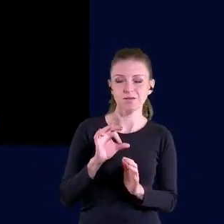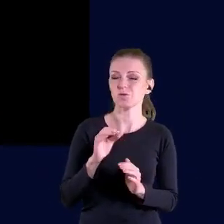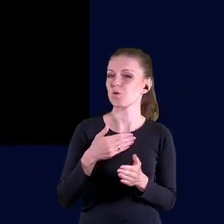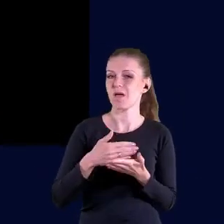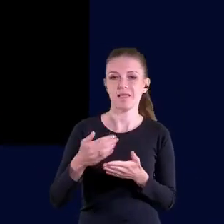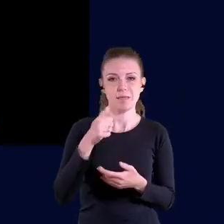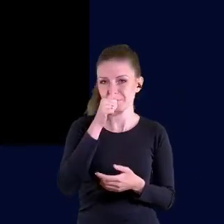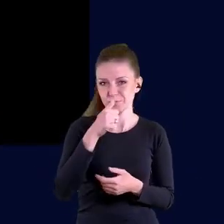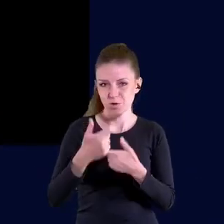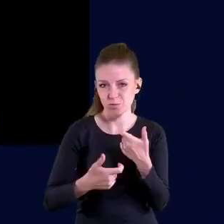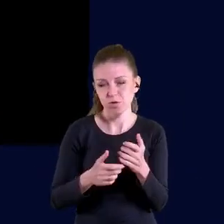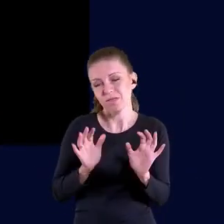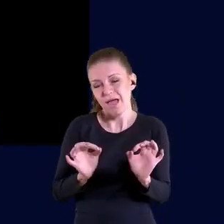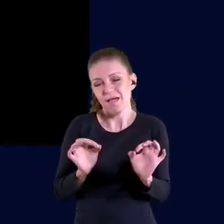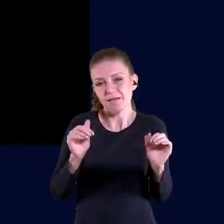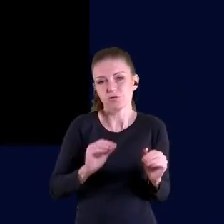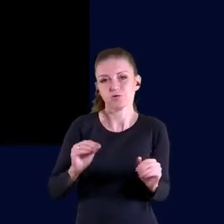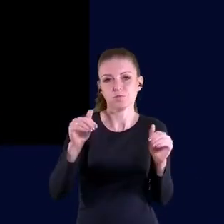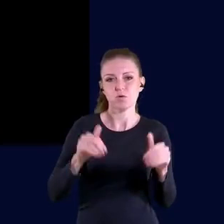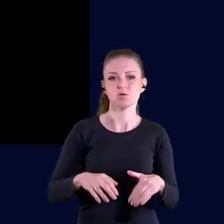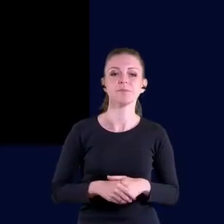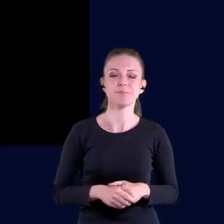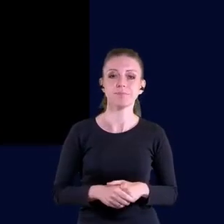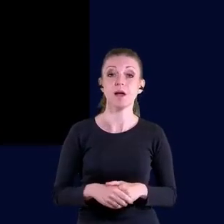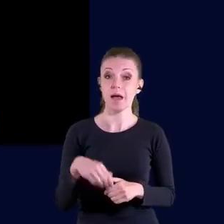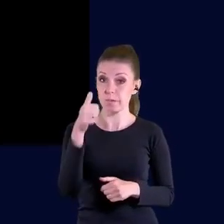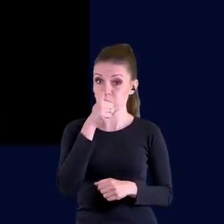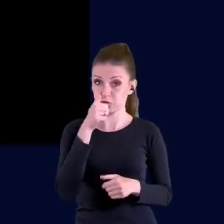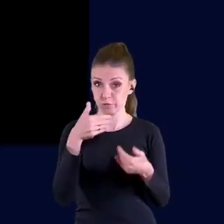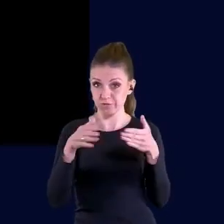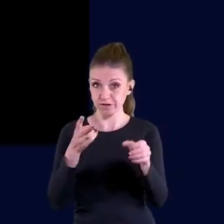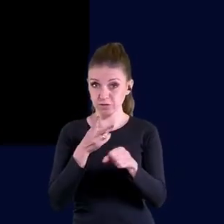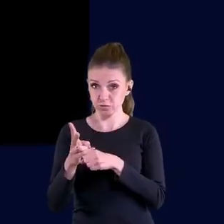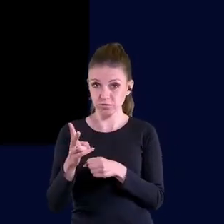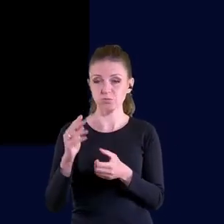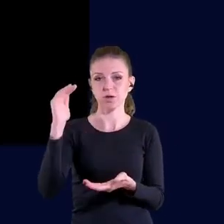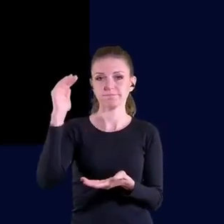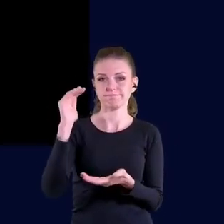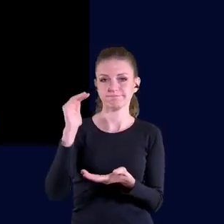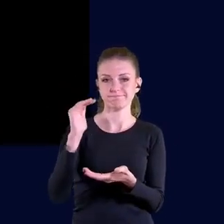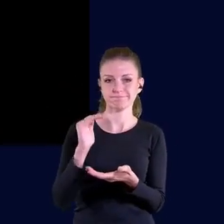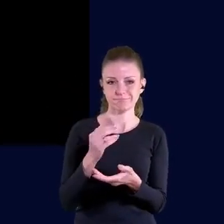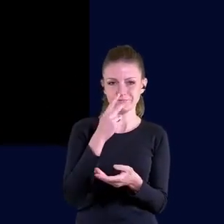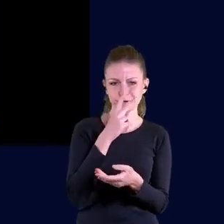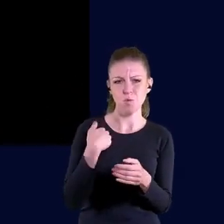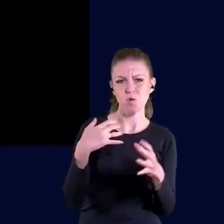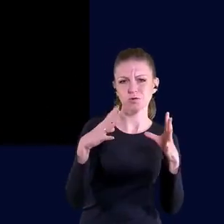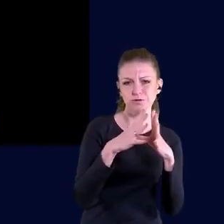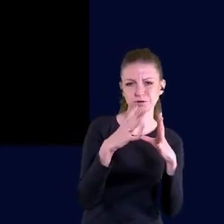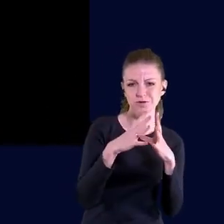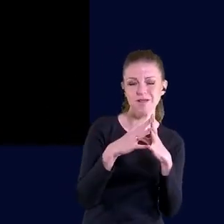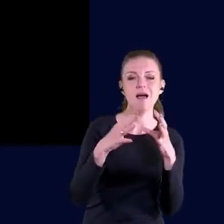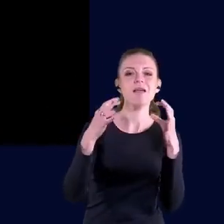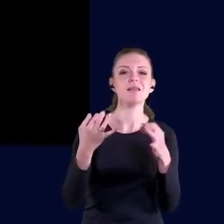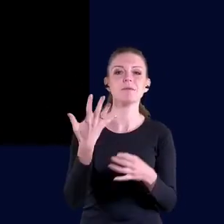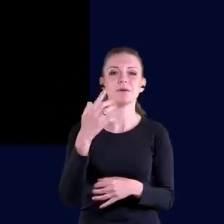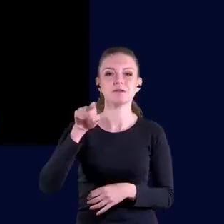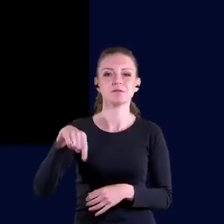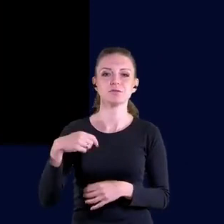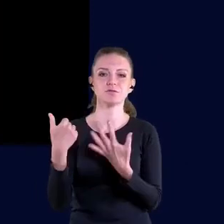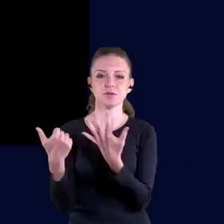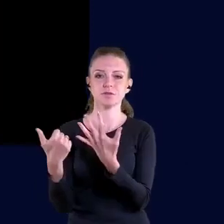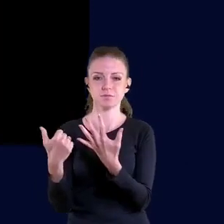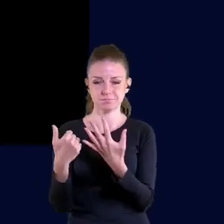brązowy otwarty dostęp też się zmniejsza co cieszy bo to jednak porządkuję